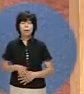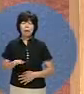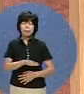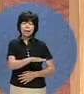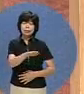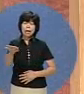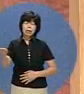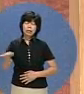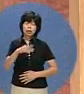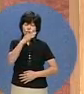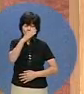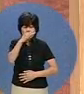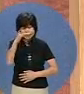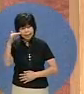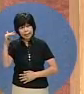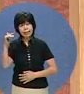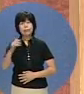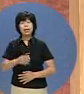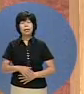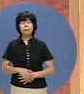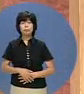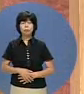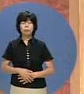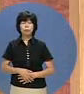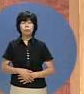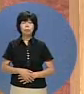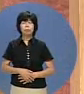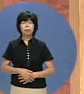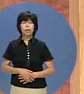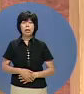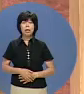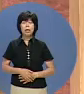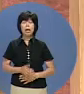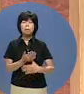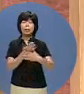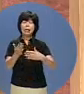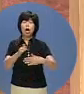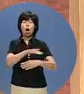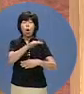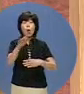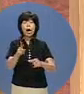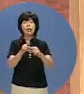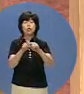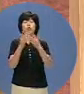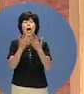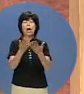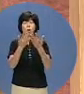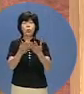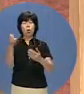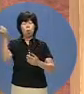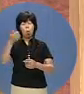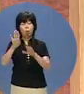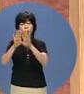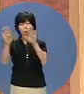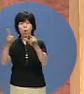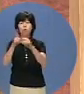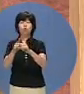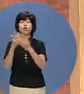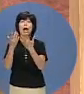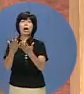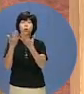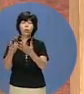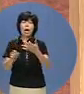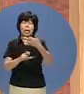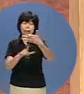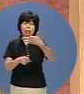どの出演者も皆さん生き生きと輝いていましたね。緑ヶ丘中学校と光明中学校は